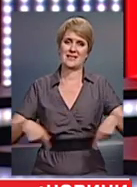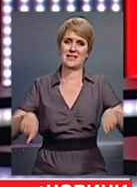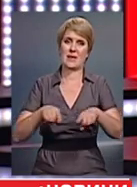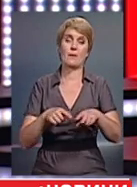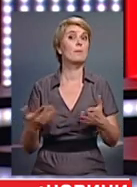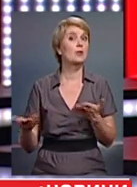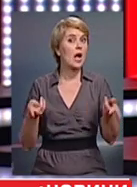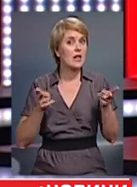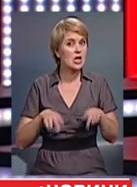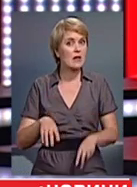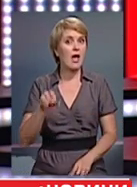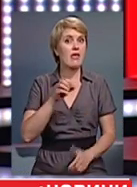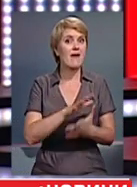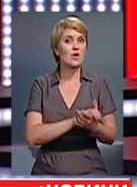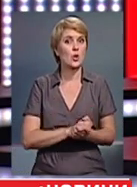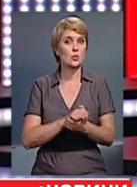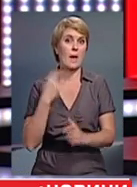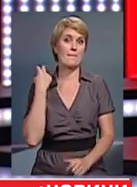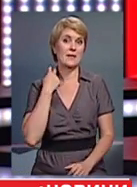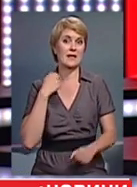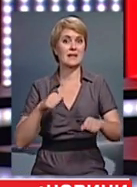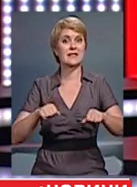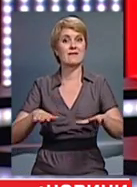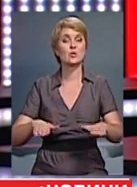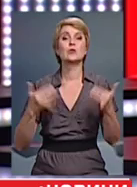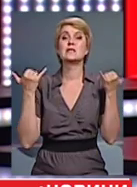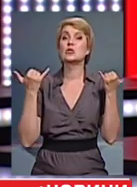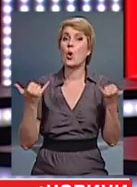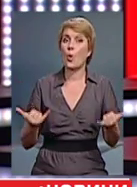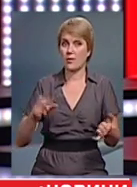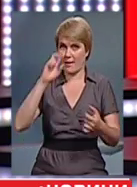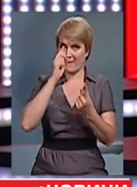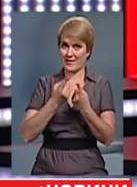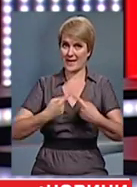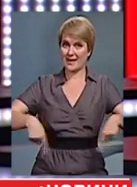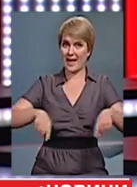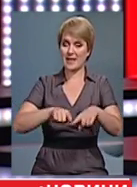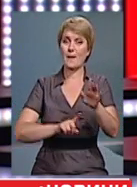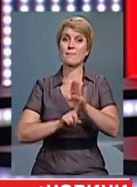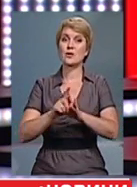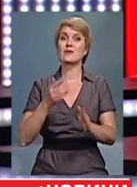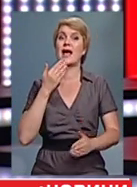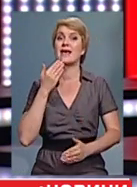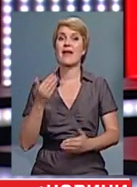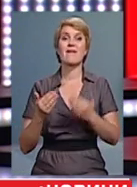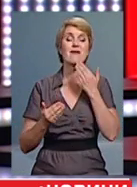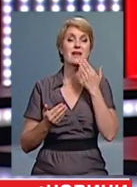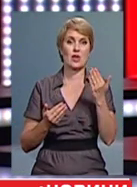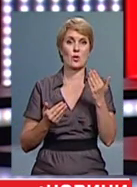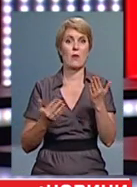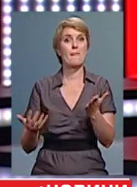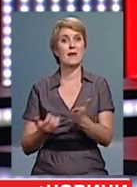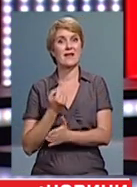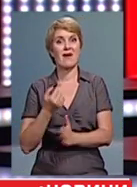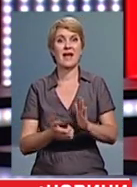Чи залишатися у Євросоюзі британці вирішать уже сьогодні. В Україні почався референдум. Переваги та недоліки членства оцінювали